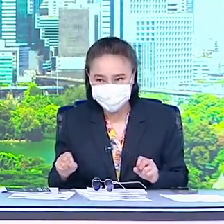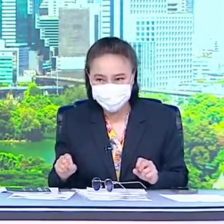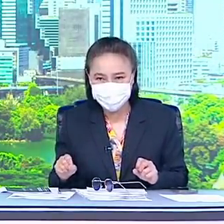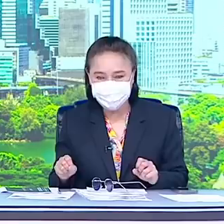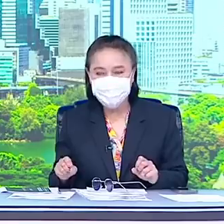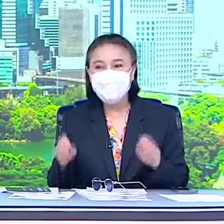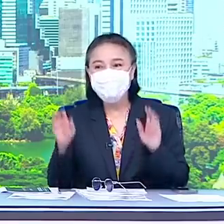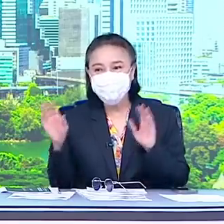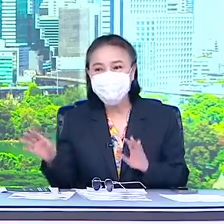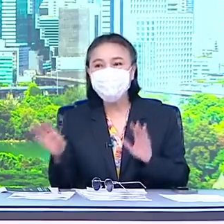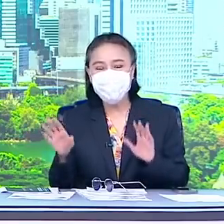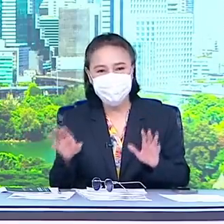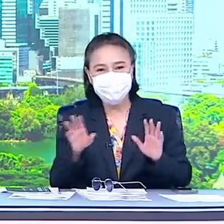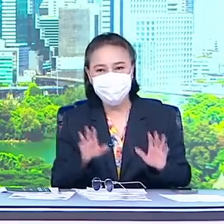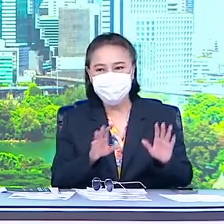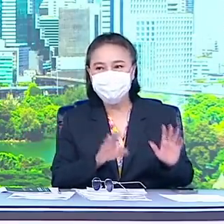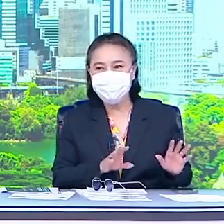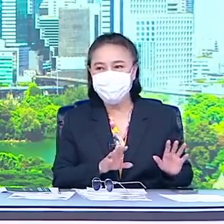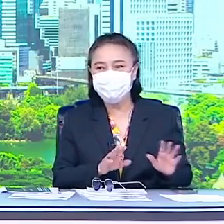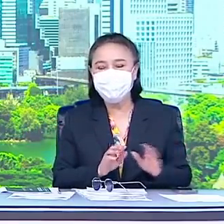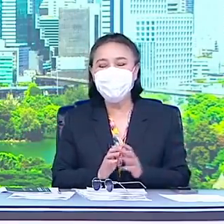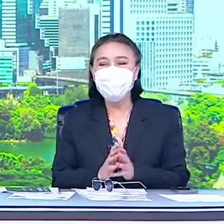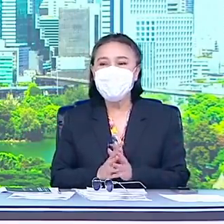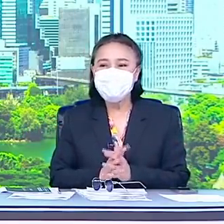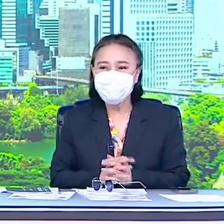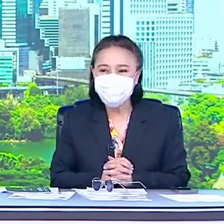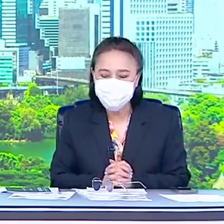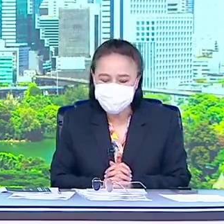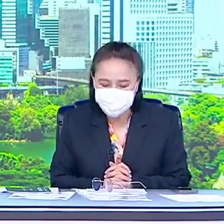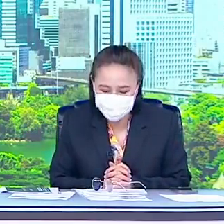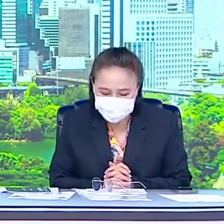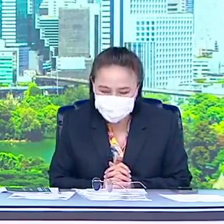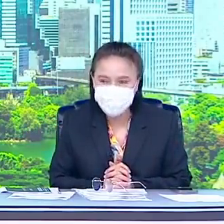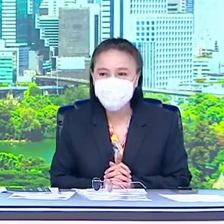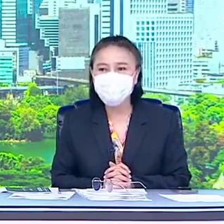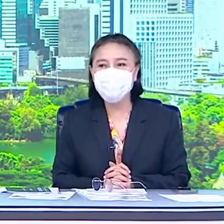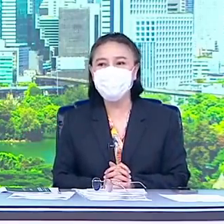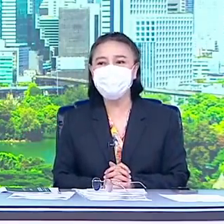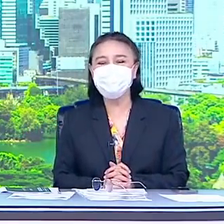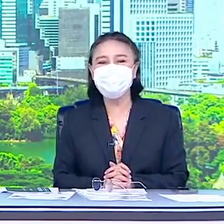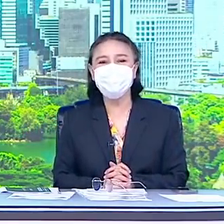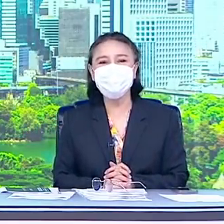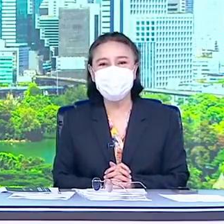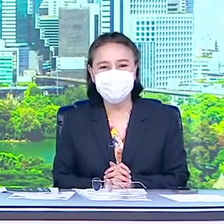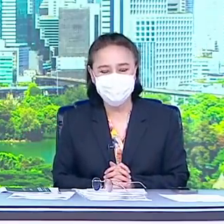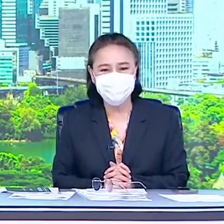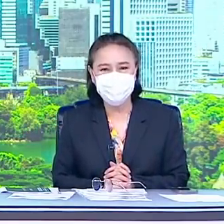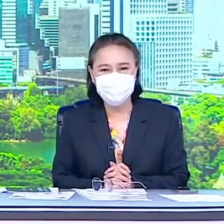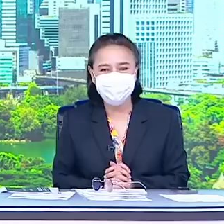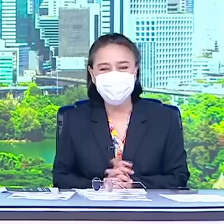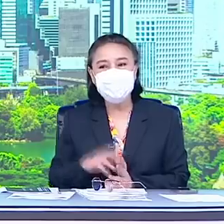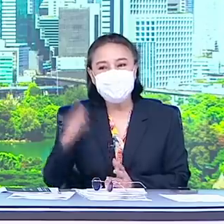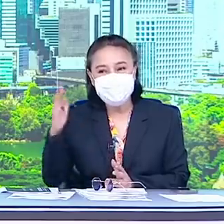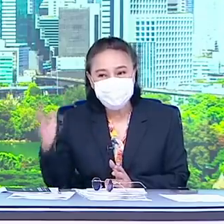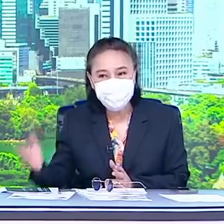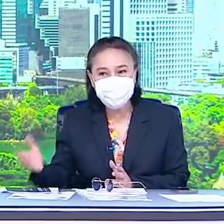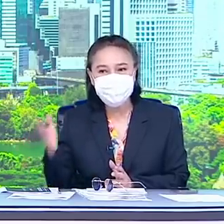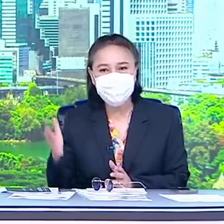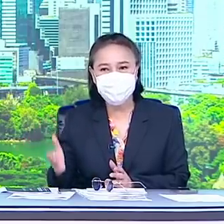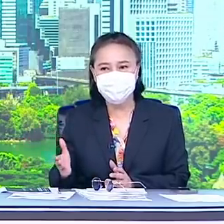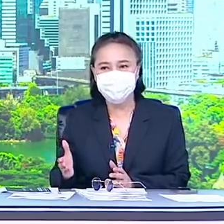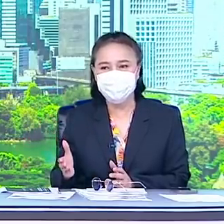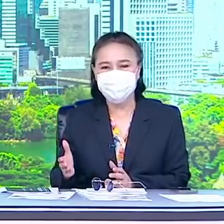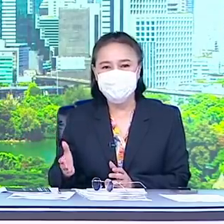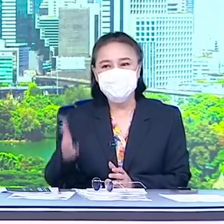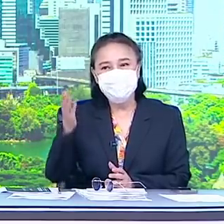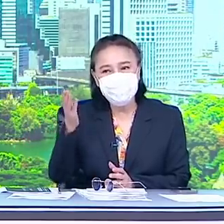จะไม่ได้ก็จะต้องมีรายละเอียดกันเพิ่มเติมนะคะสำหรับเรื่องสำคัญประการนึงคือเดี๋ยวเราจะกลับมาดูรายละเอียดว่าสภา